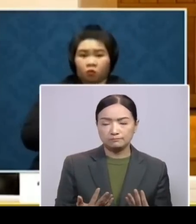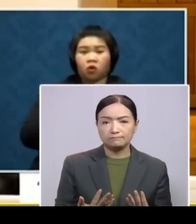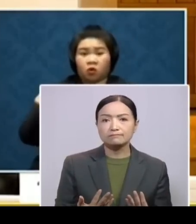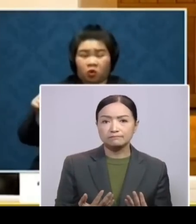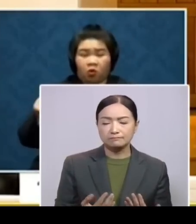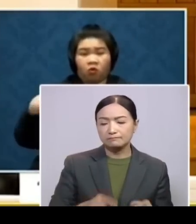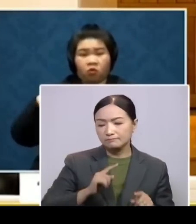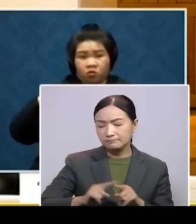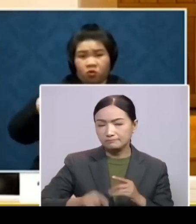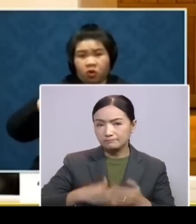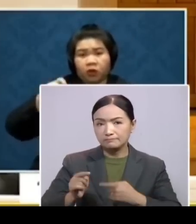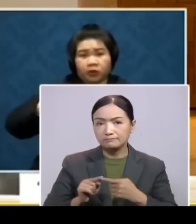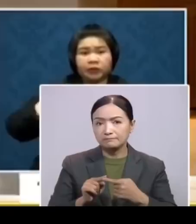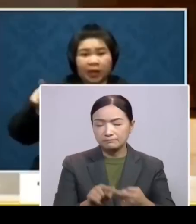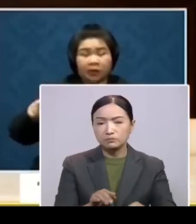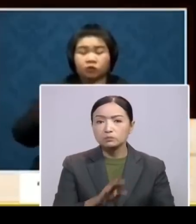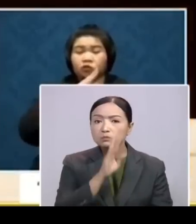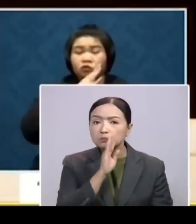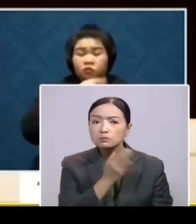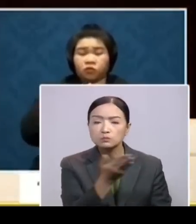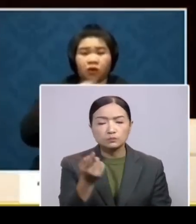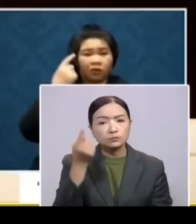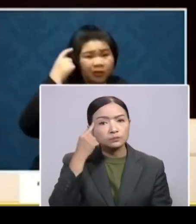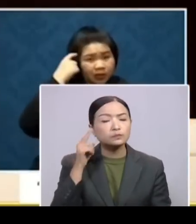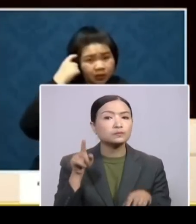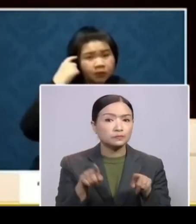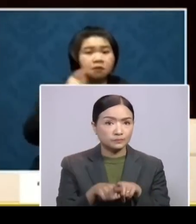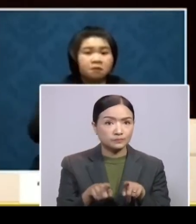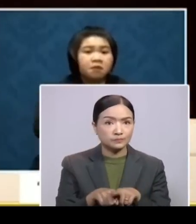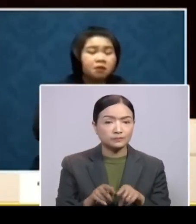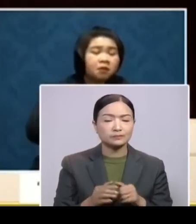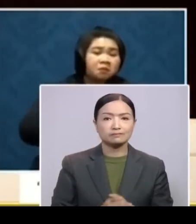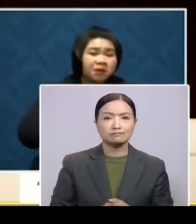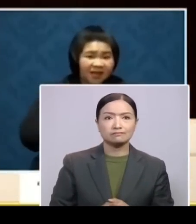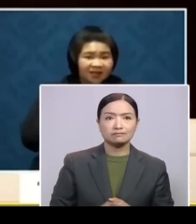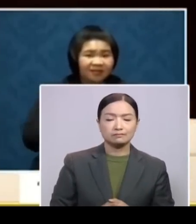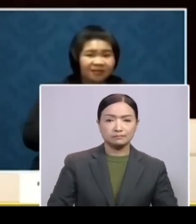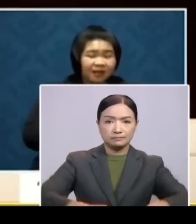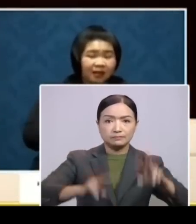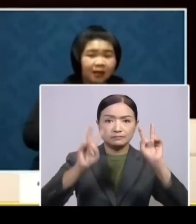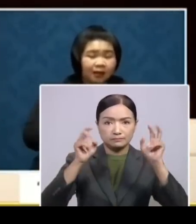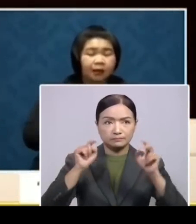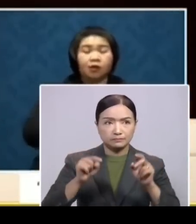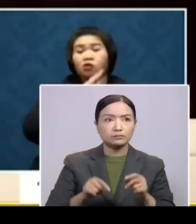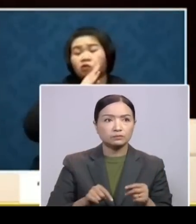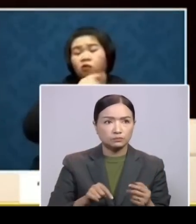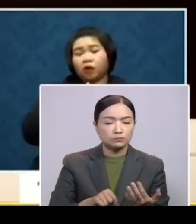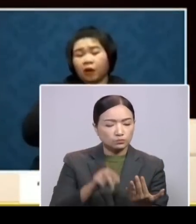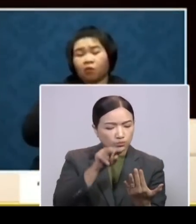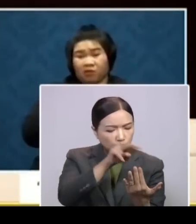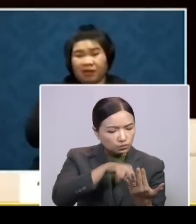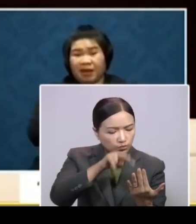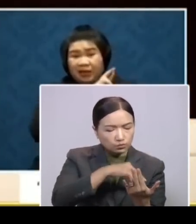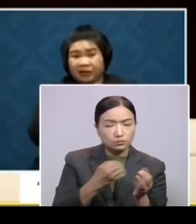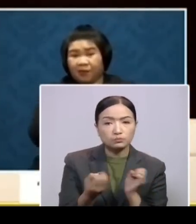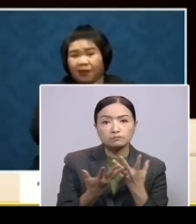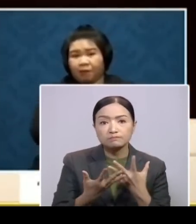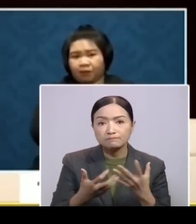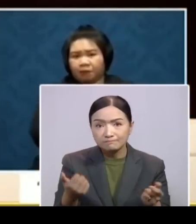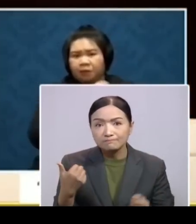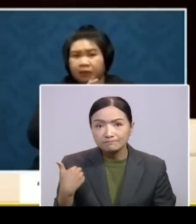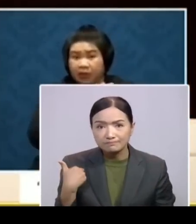ทุกอย่างเดินได้ถ้าเผื่อว่าเราเห็นตรงกันแล้วก็เรื่องนี้ ถ้าเราพิจารณาไปก็เกิดความเสียหาย